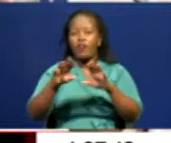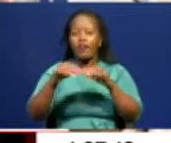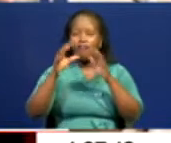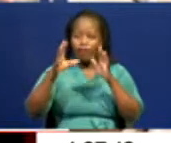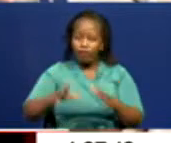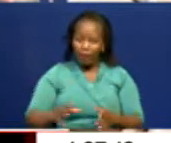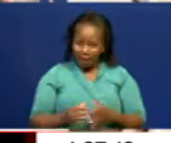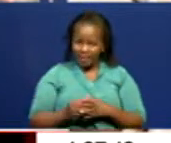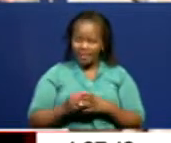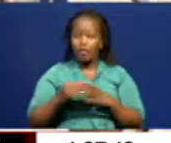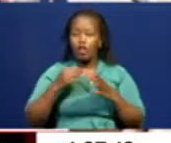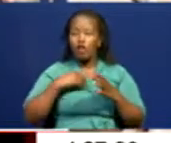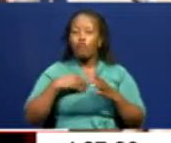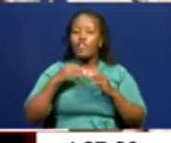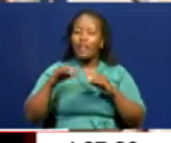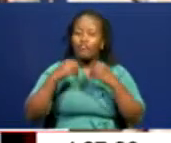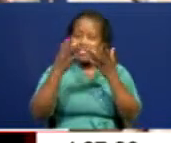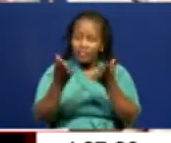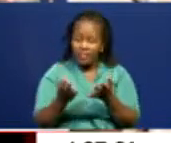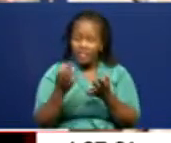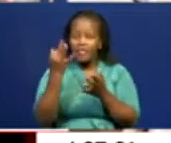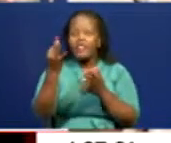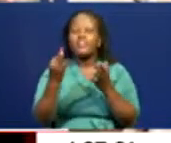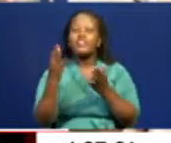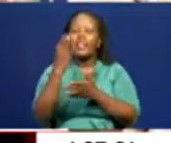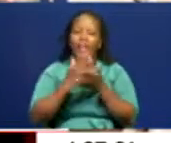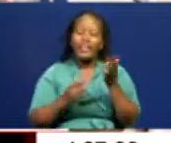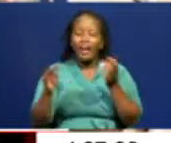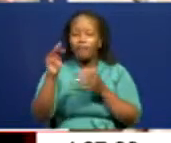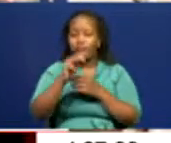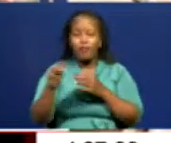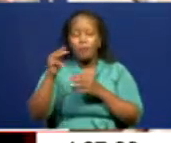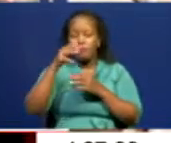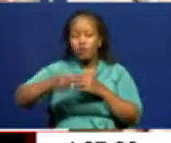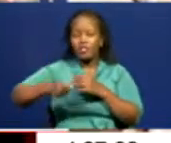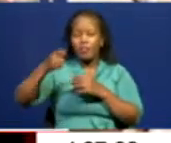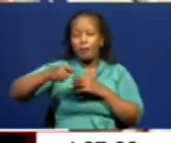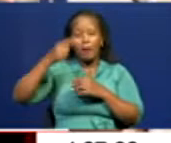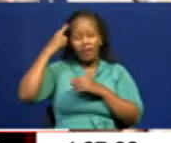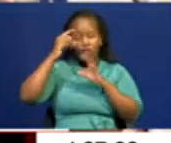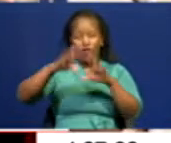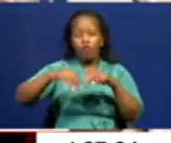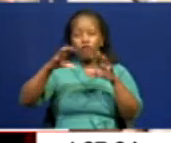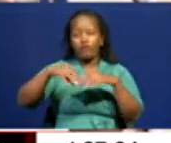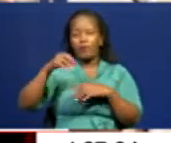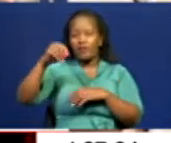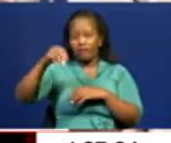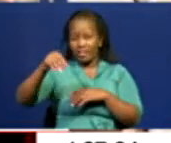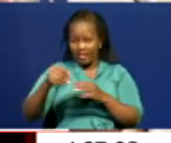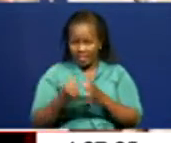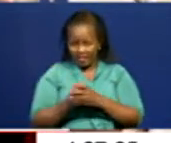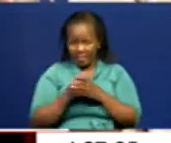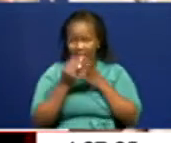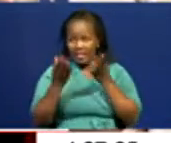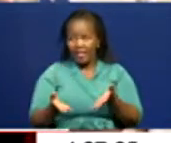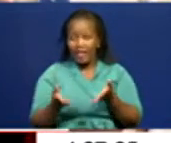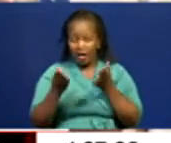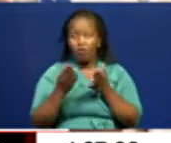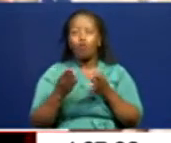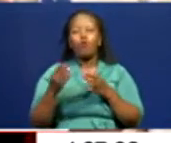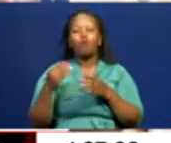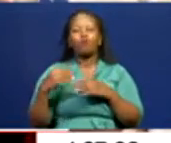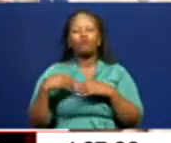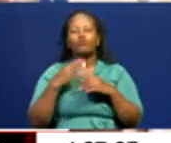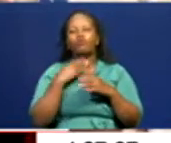have distributed 3.5 million bags of fertilizer. We are now working on seeds. Mwaka huu kwa mapenzi ya